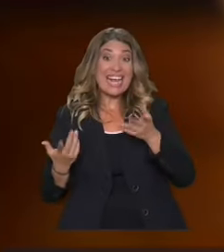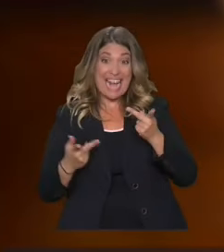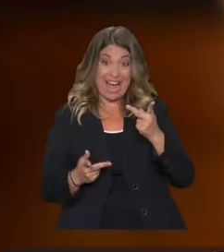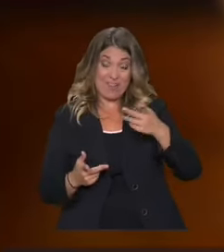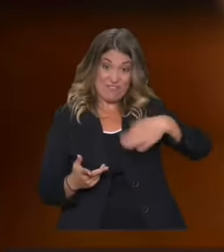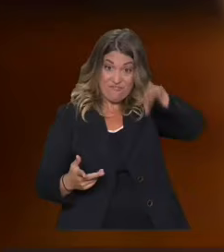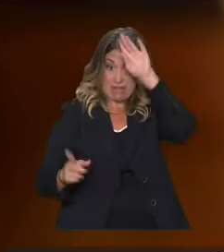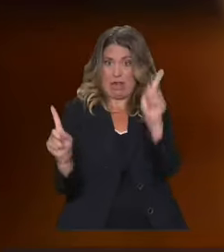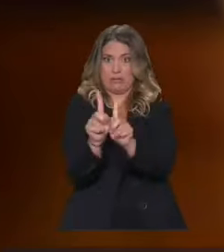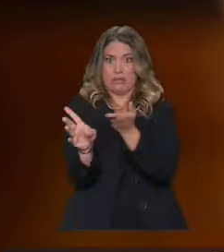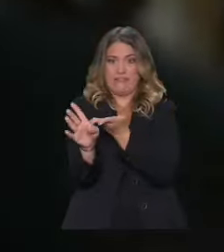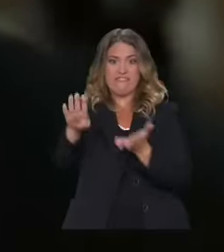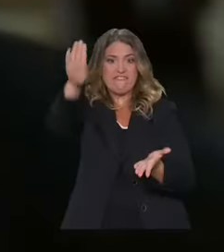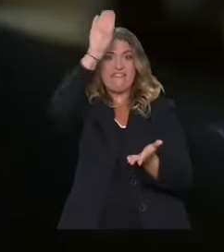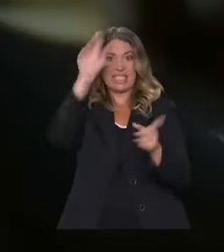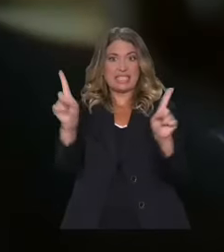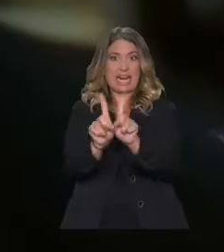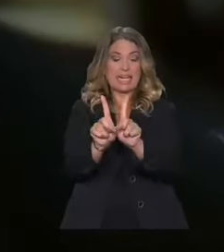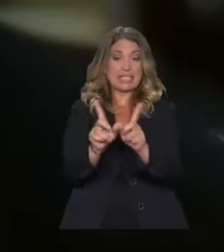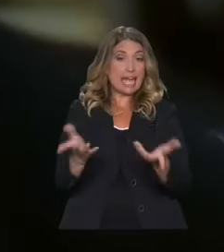king, Camilla will be queen.